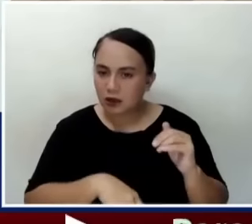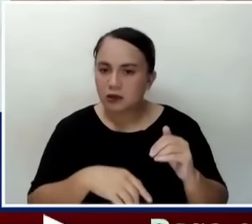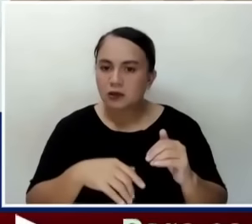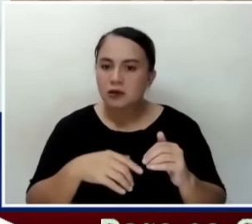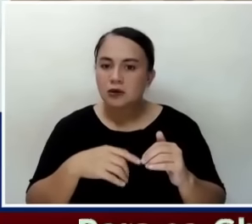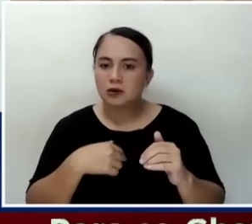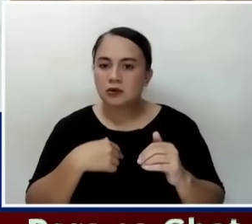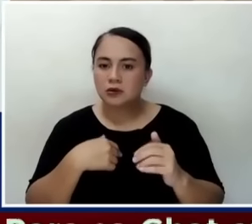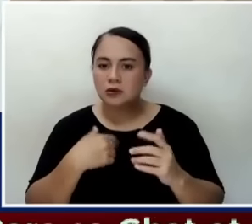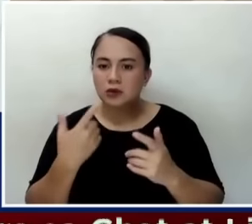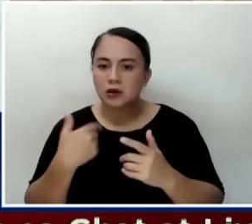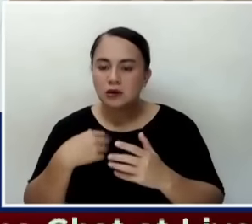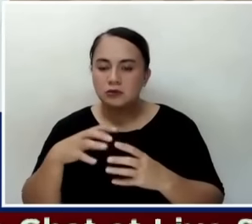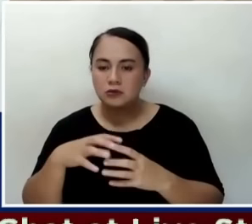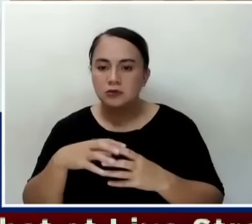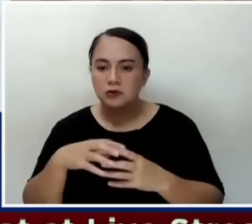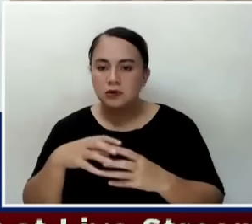the increases in the incomes